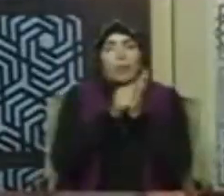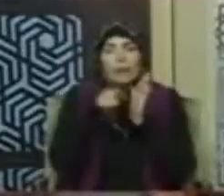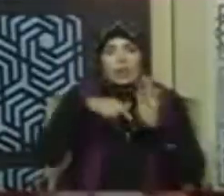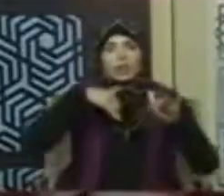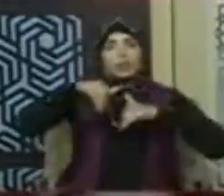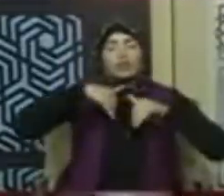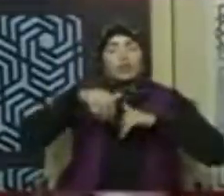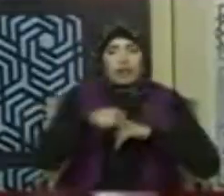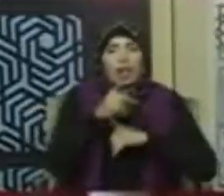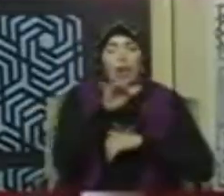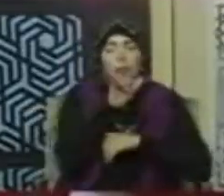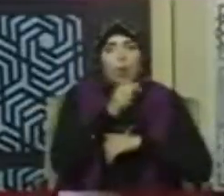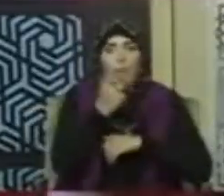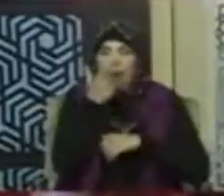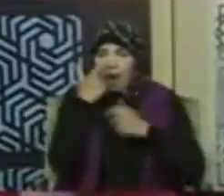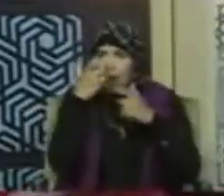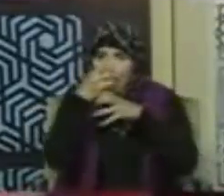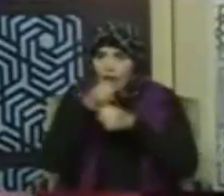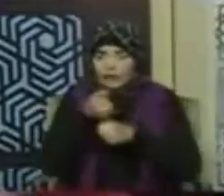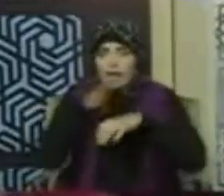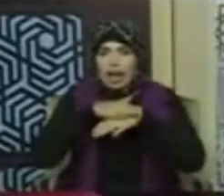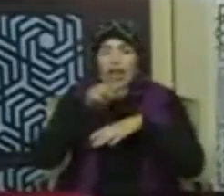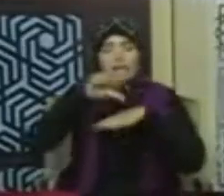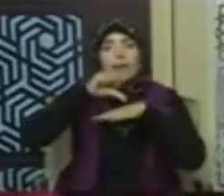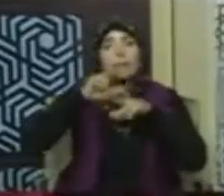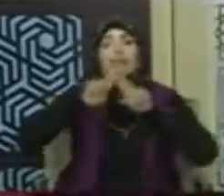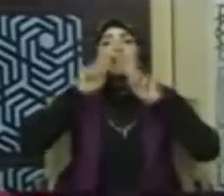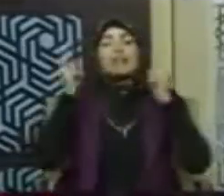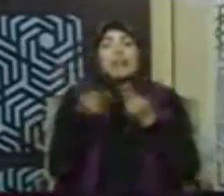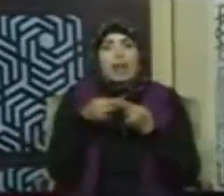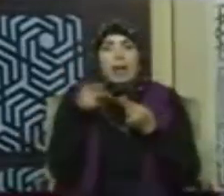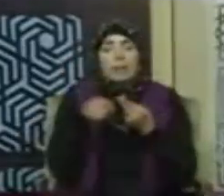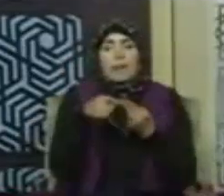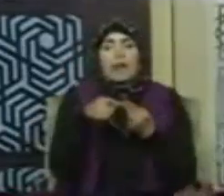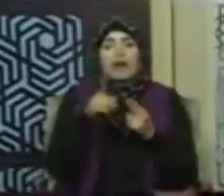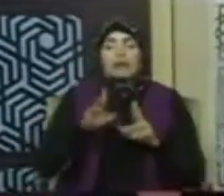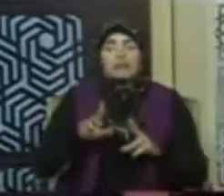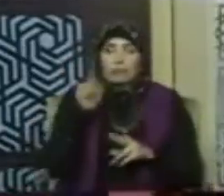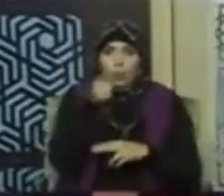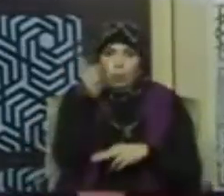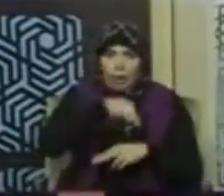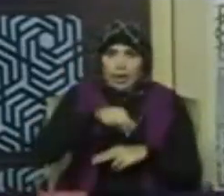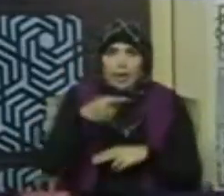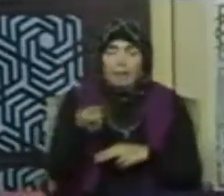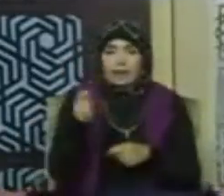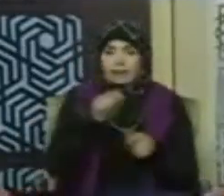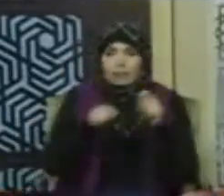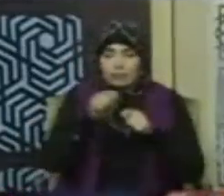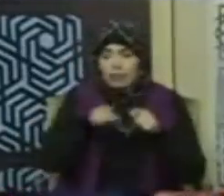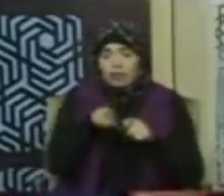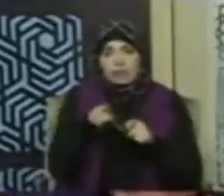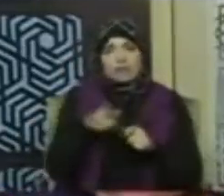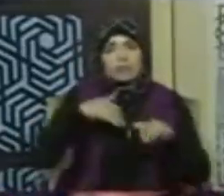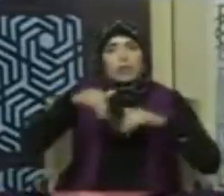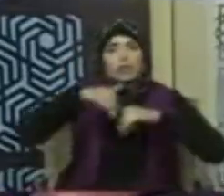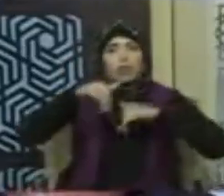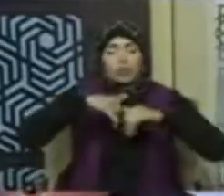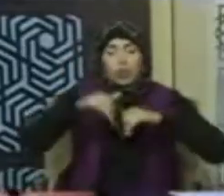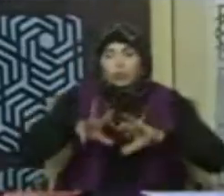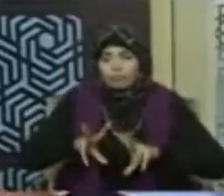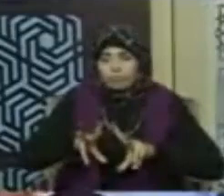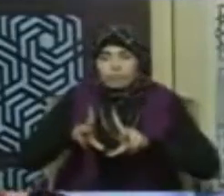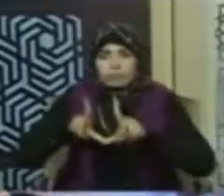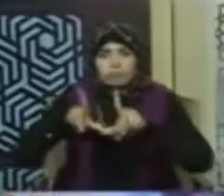تسهم بجد في نظافة الأماكن العامة وفي صيانة الطرق من أذى الناس، لا